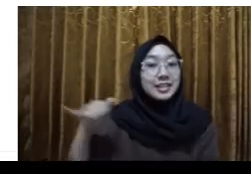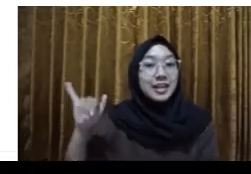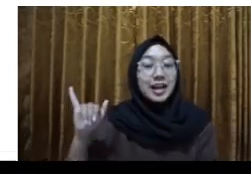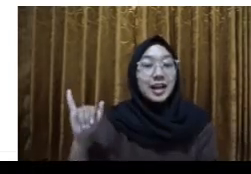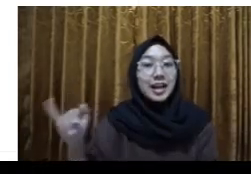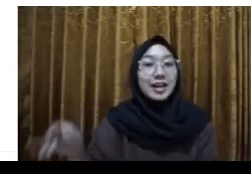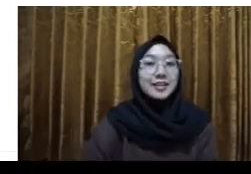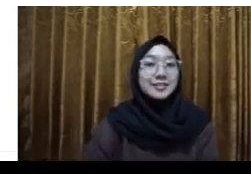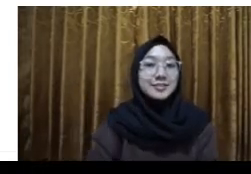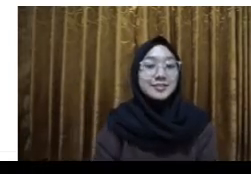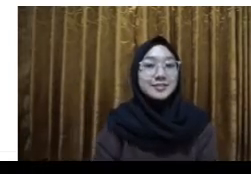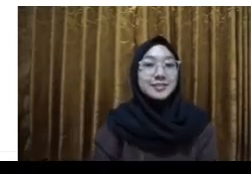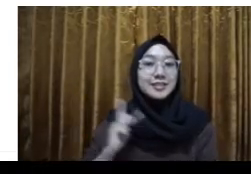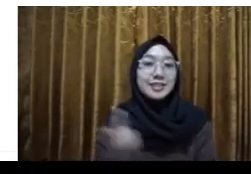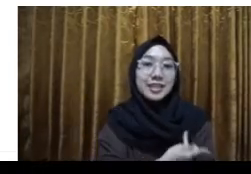Jadi